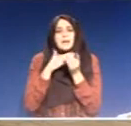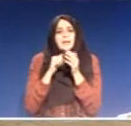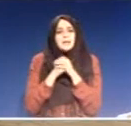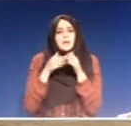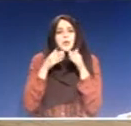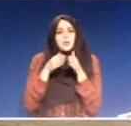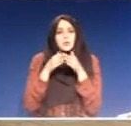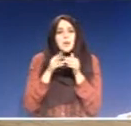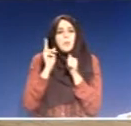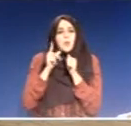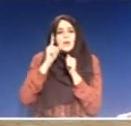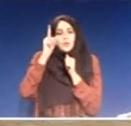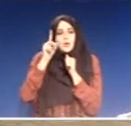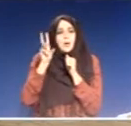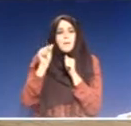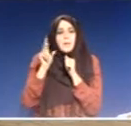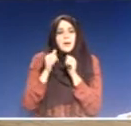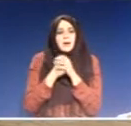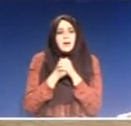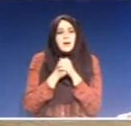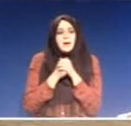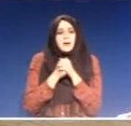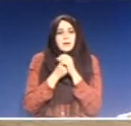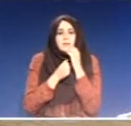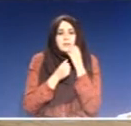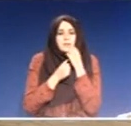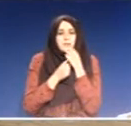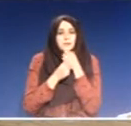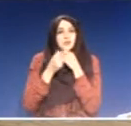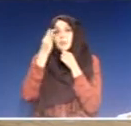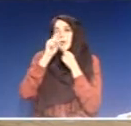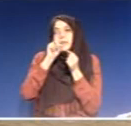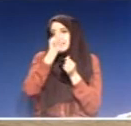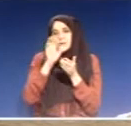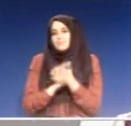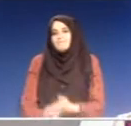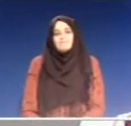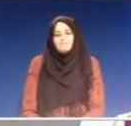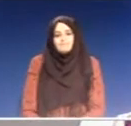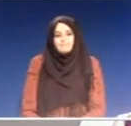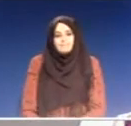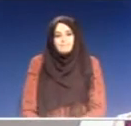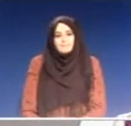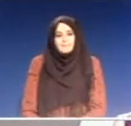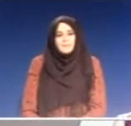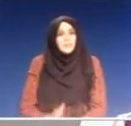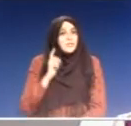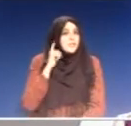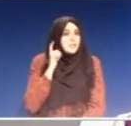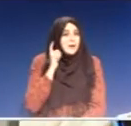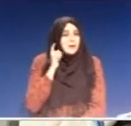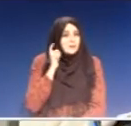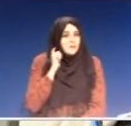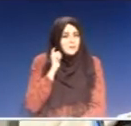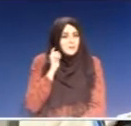لماذا أجاز الله سبحانه وتعالى الكذب في الإصطاح ذات البين؟ طيب جيد. يعني هذا هو سؤالي واستفساري، دائما نحب